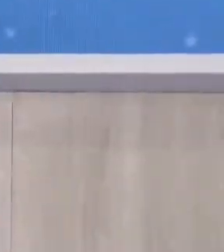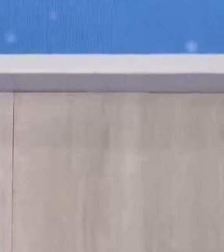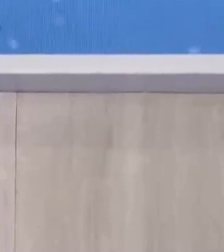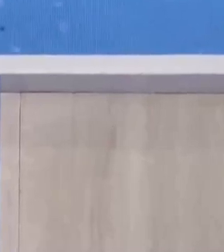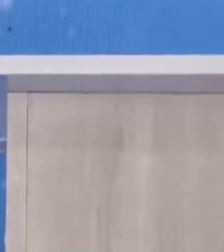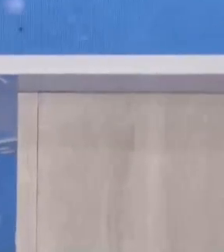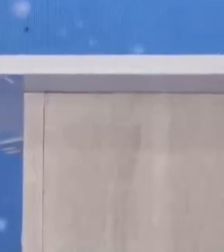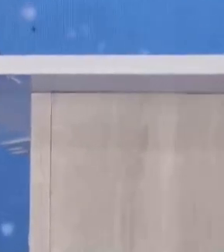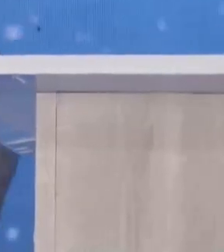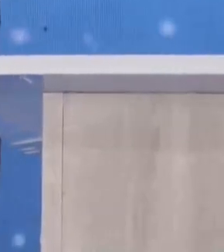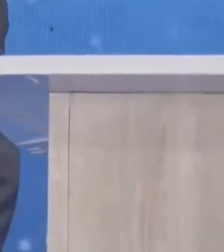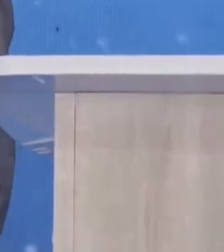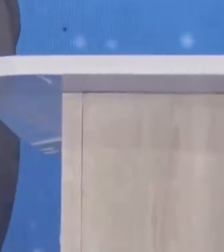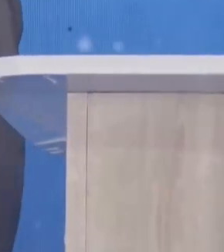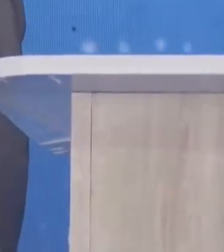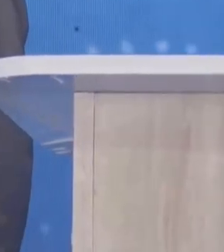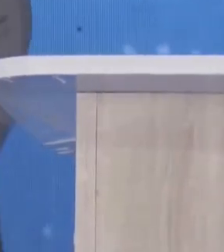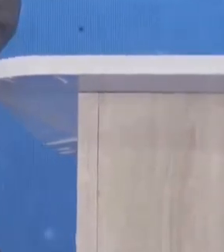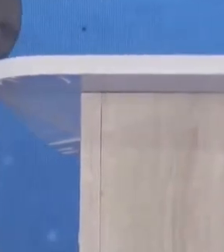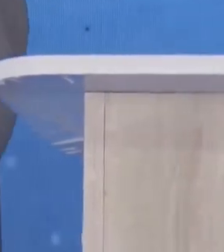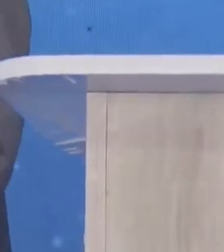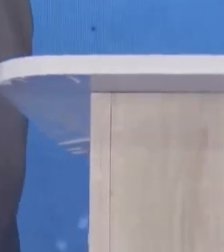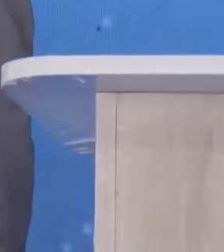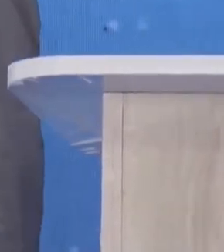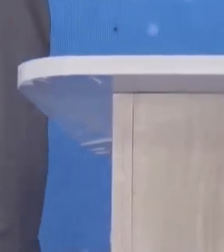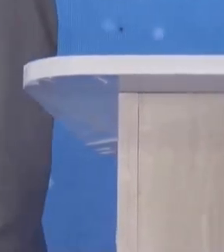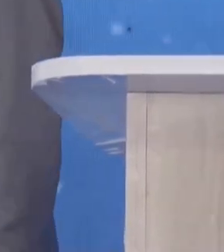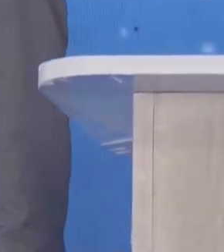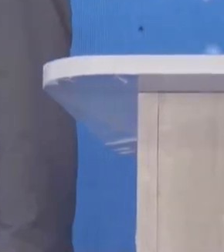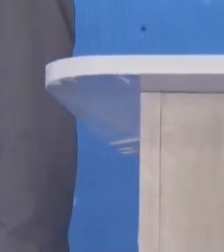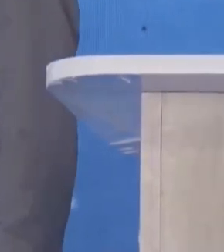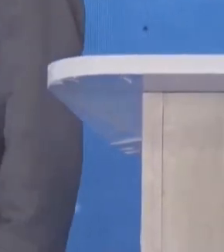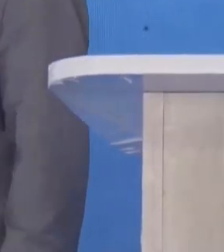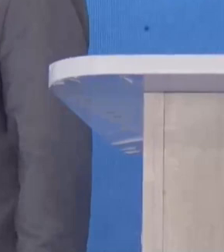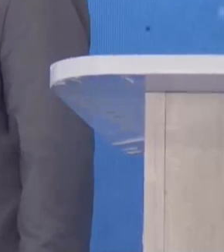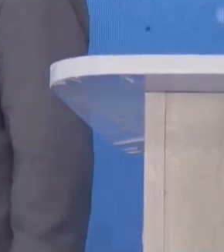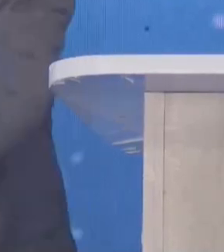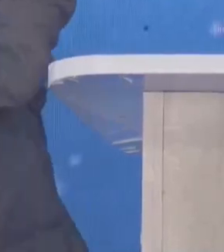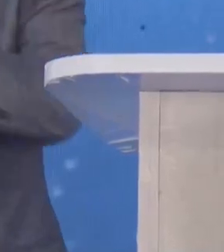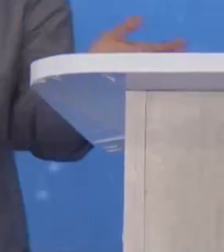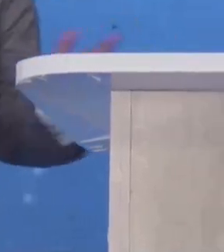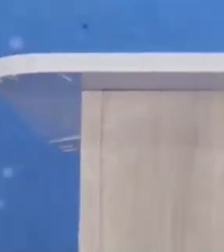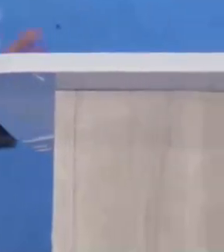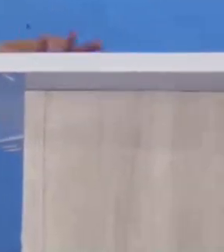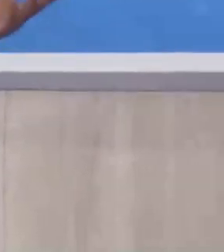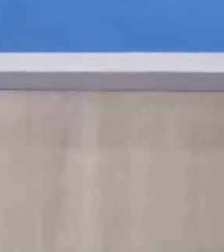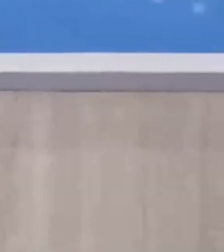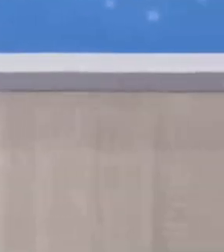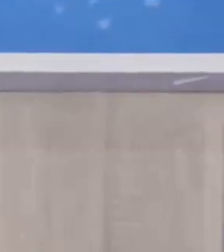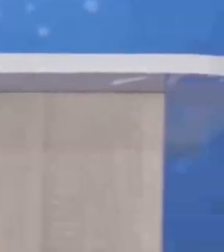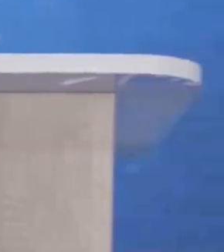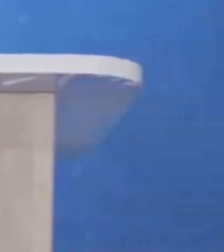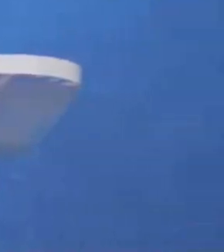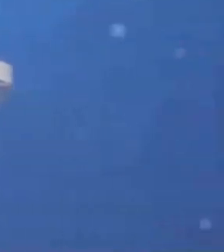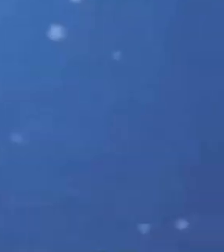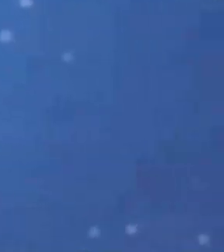qui conduit à toutes les provisions du calvaire par Christ, c'est la voie de la sainteté. C'est la voie qui